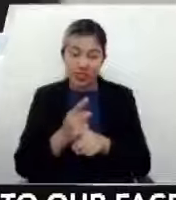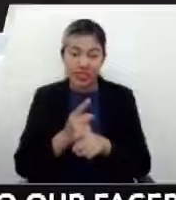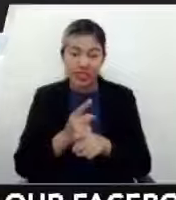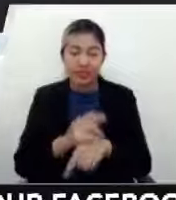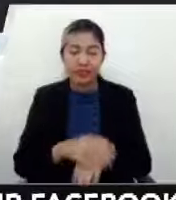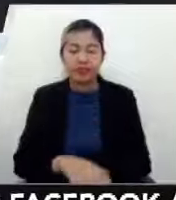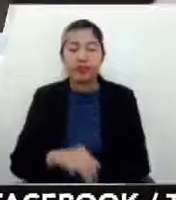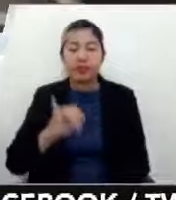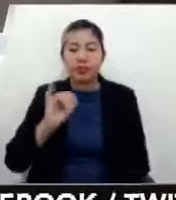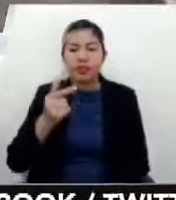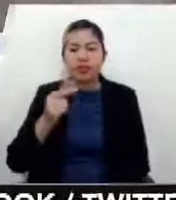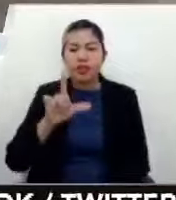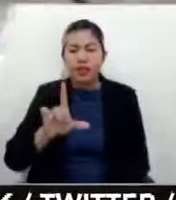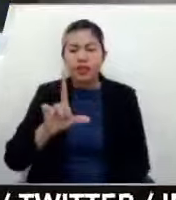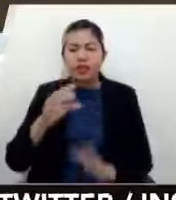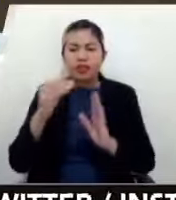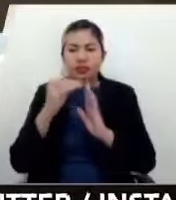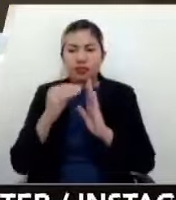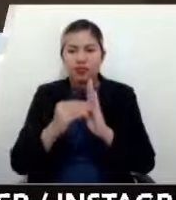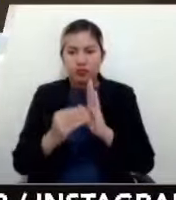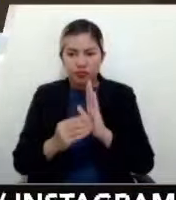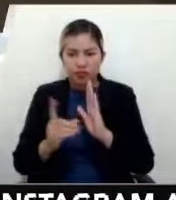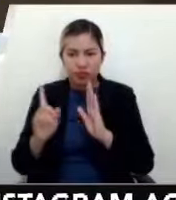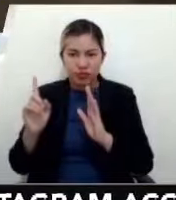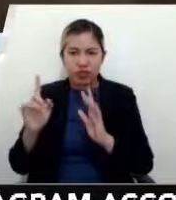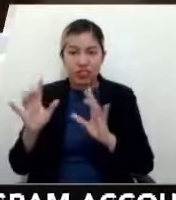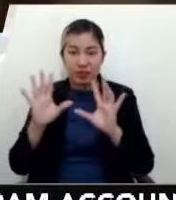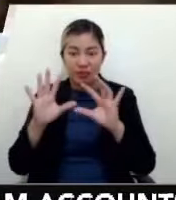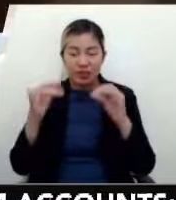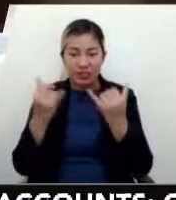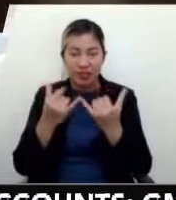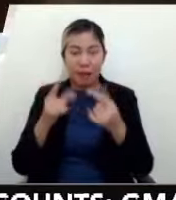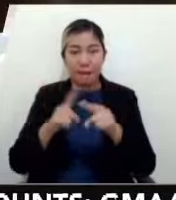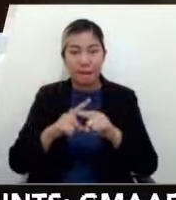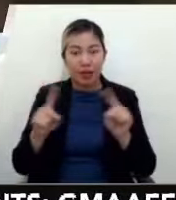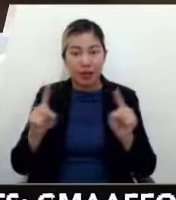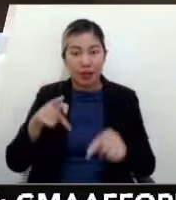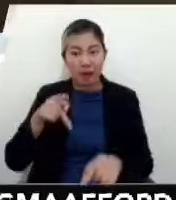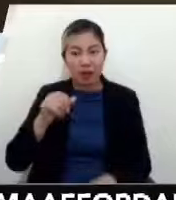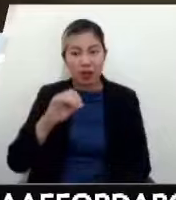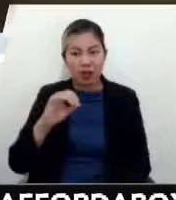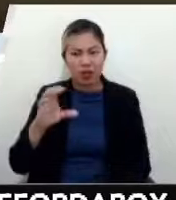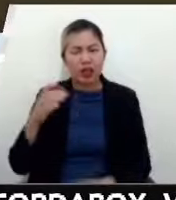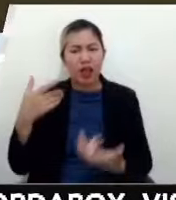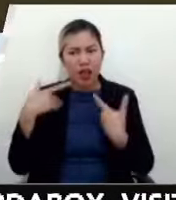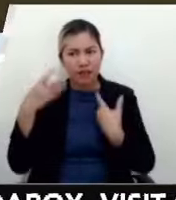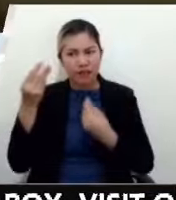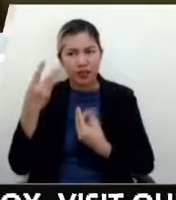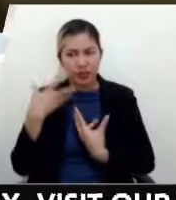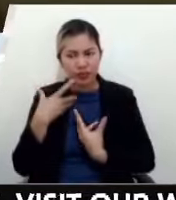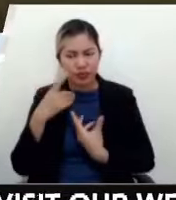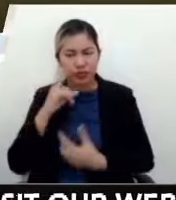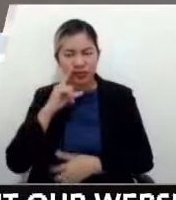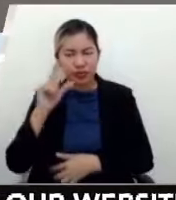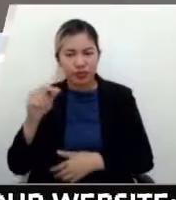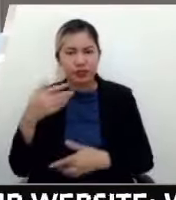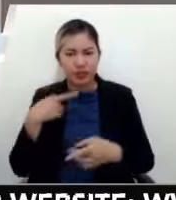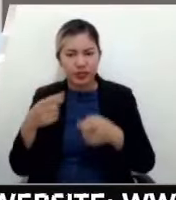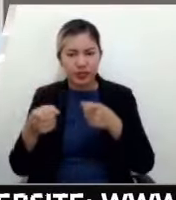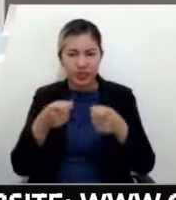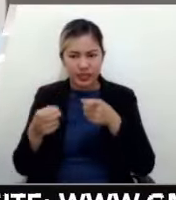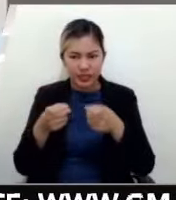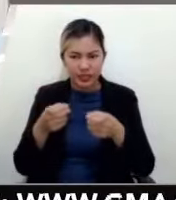Internet Gaming Licensee ang kumpanya. Pero sabi ng PAOC, may impormasyon sila na pinangasiwaan raw ito mismo ni